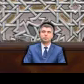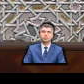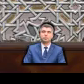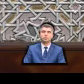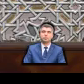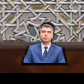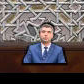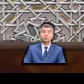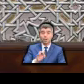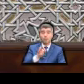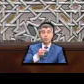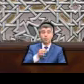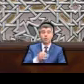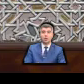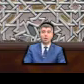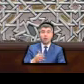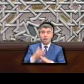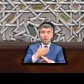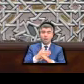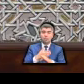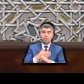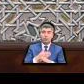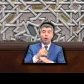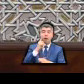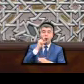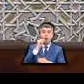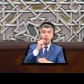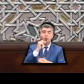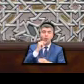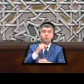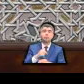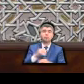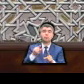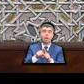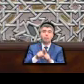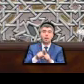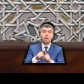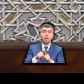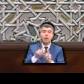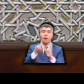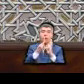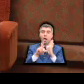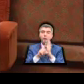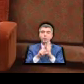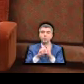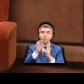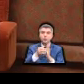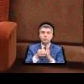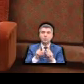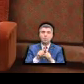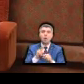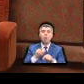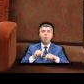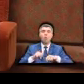فعلا في حالي تفضل السي العماري باش ما يخرجش هذا الميثاق عوج، هذه الحكومة أعطت نفسها شوية